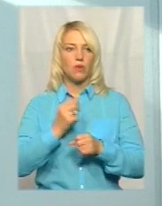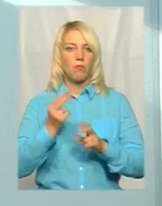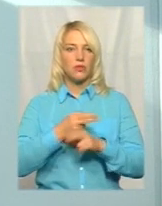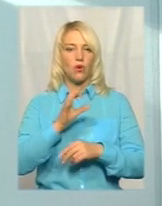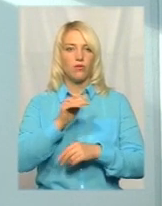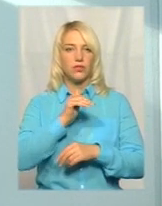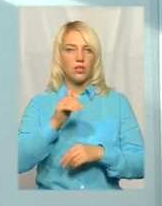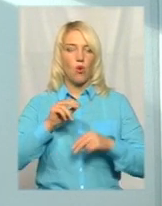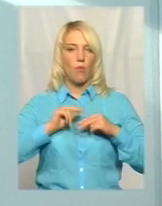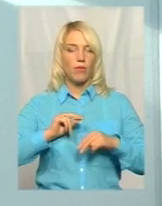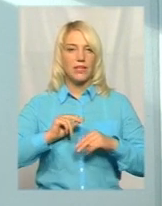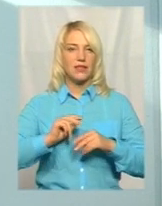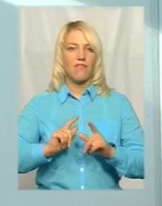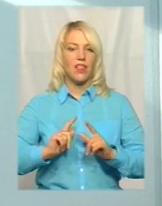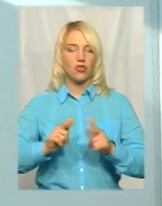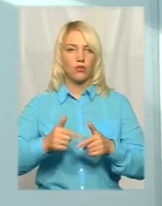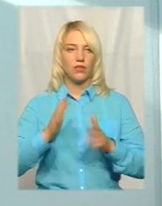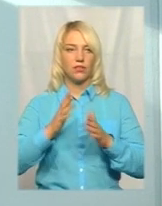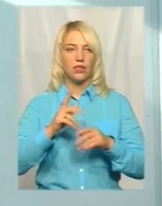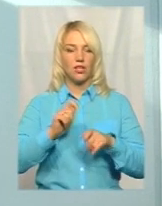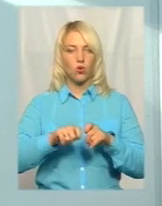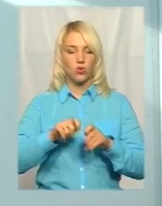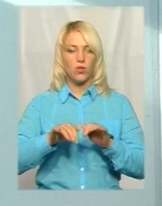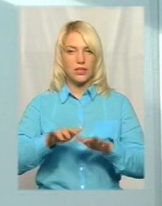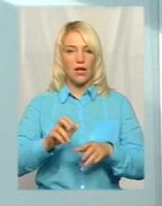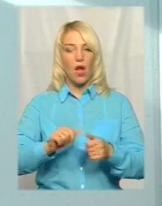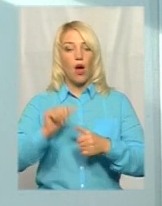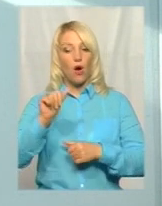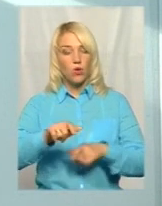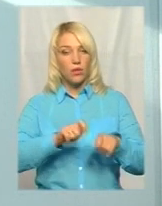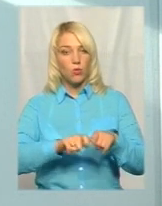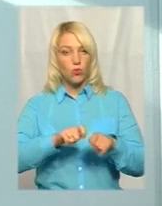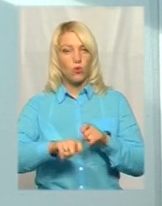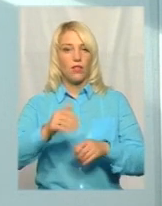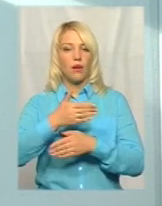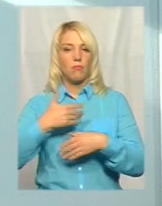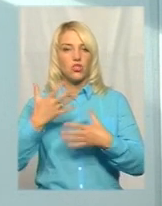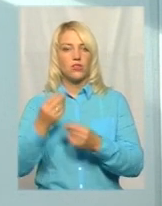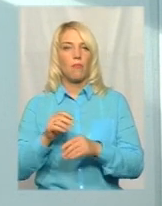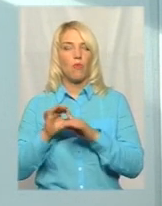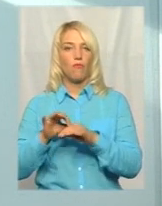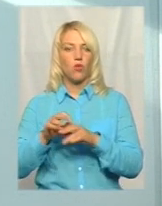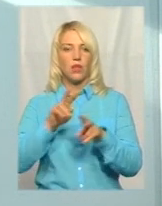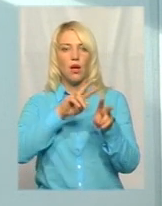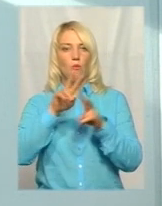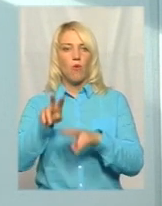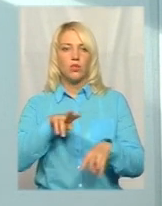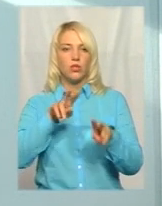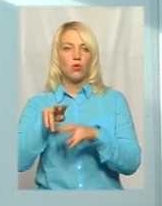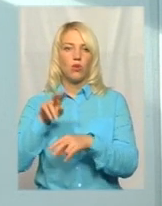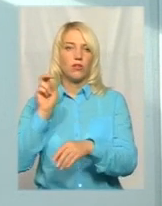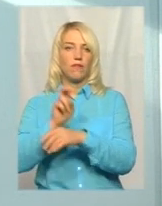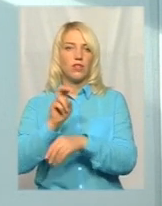офіційного працевлаштування тільки в ході контрольних заходів. Крім контрольних, ми ще проводимо моніторингові